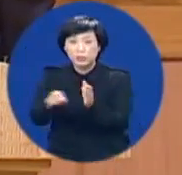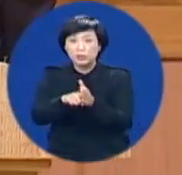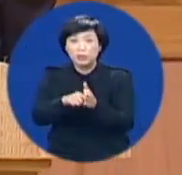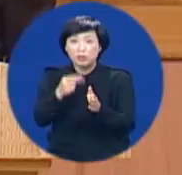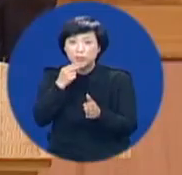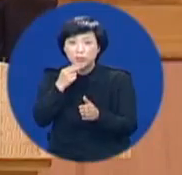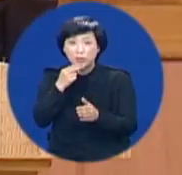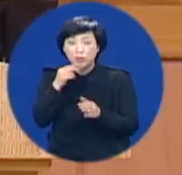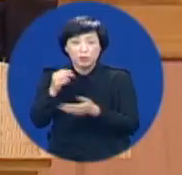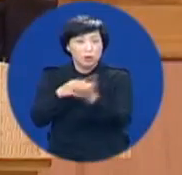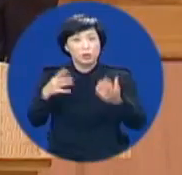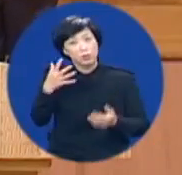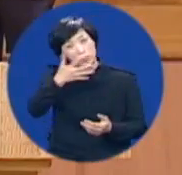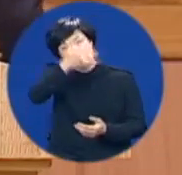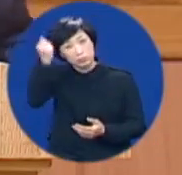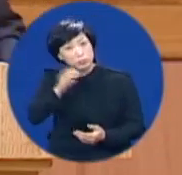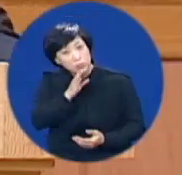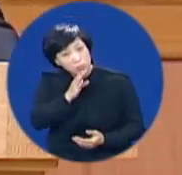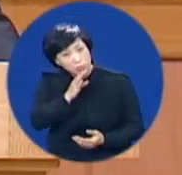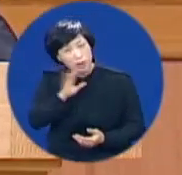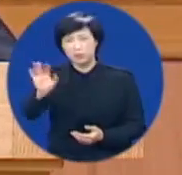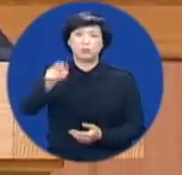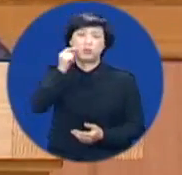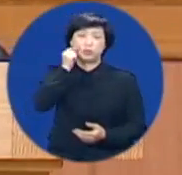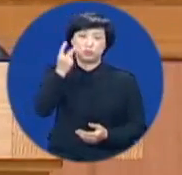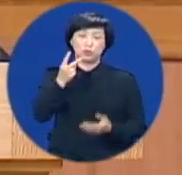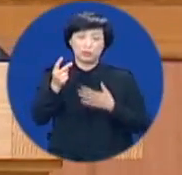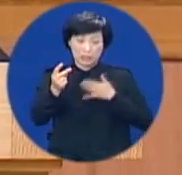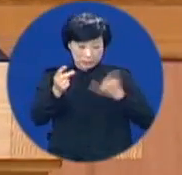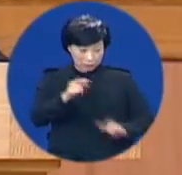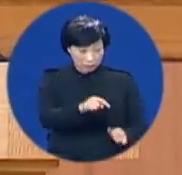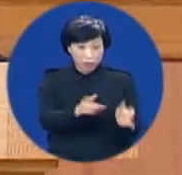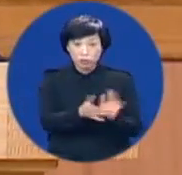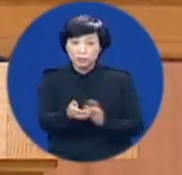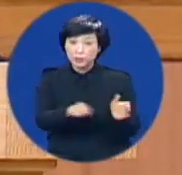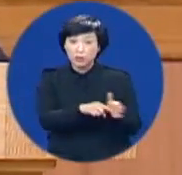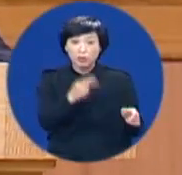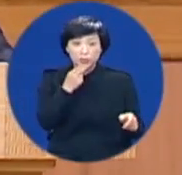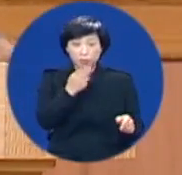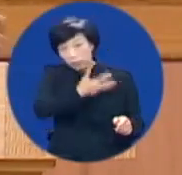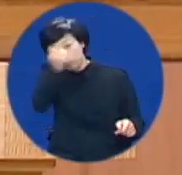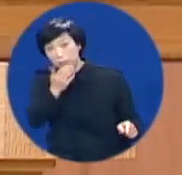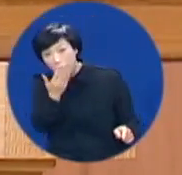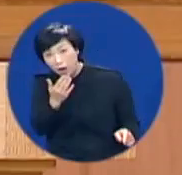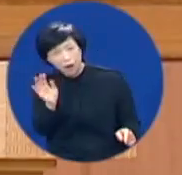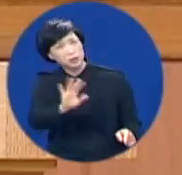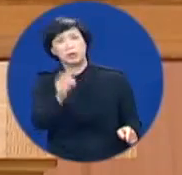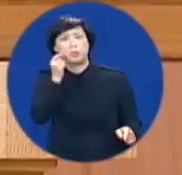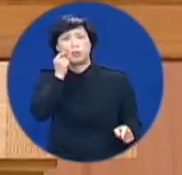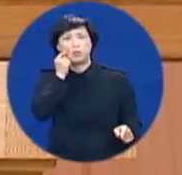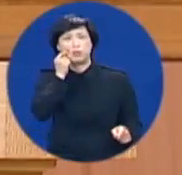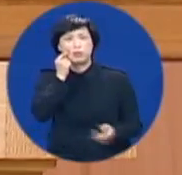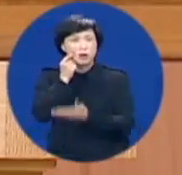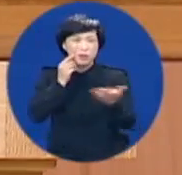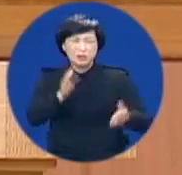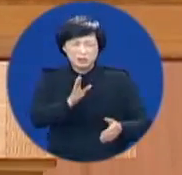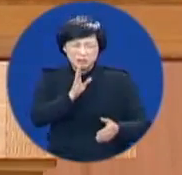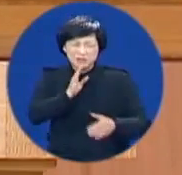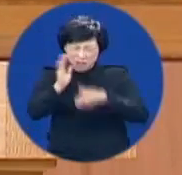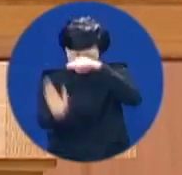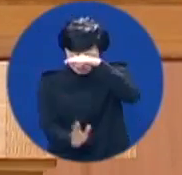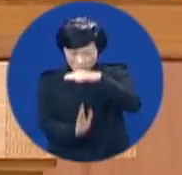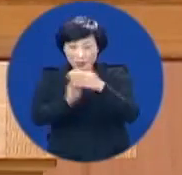걸 방관할 수는 없죠. 내 자식이 예수 안 믿는 거 방관할 수는 없죠. 진실한 최고의